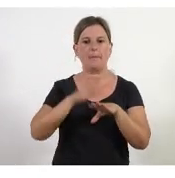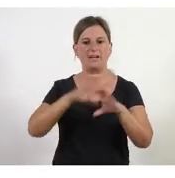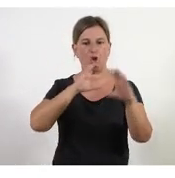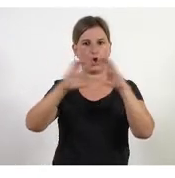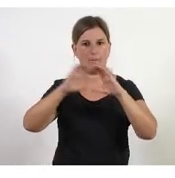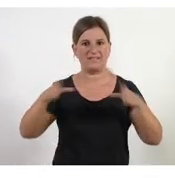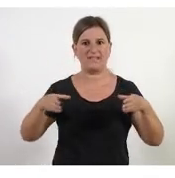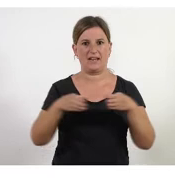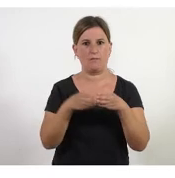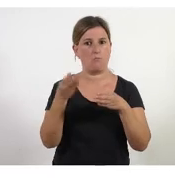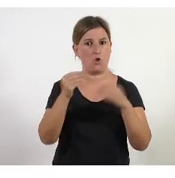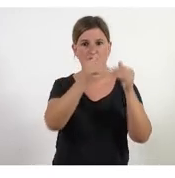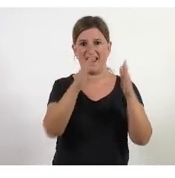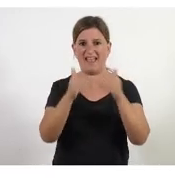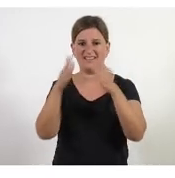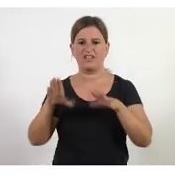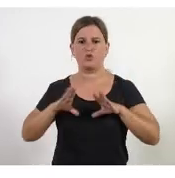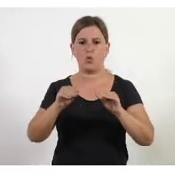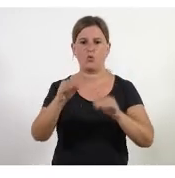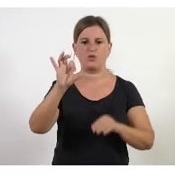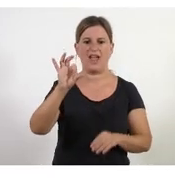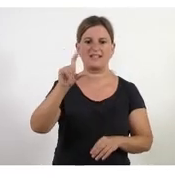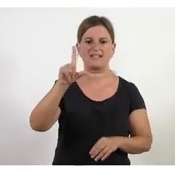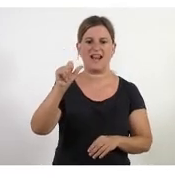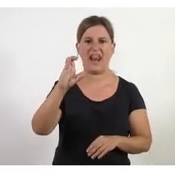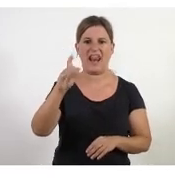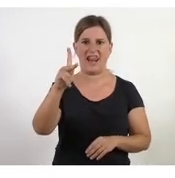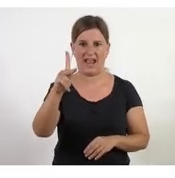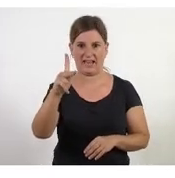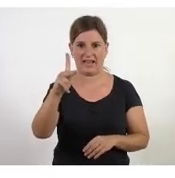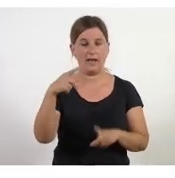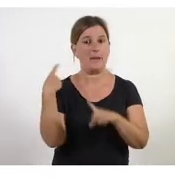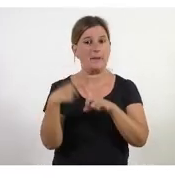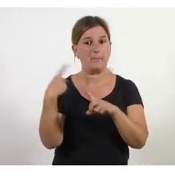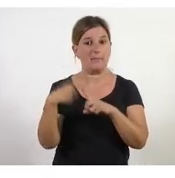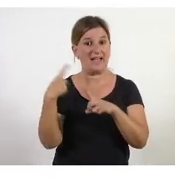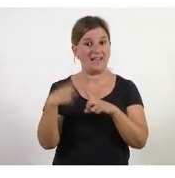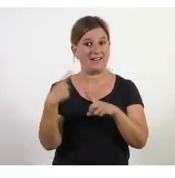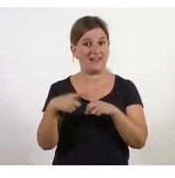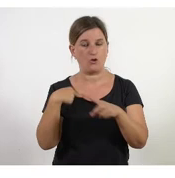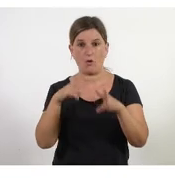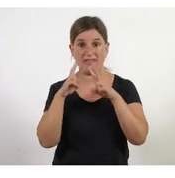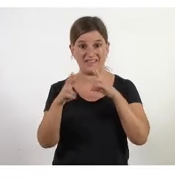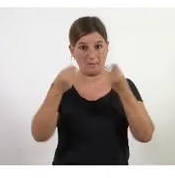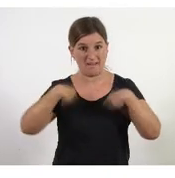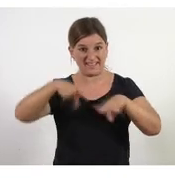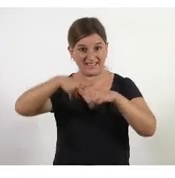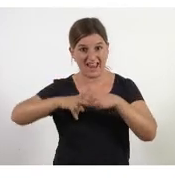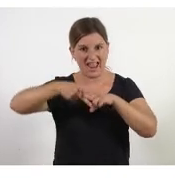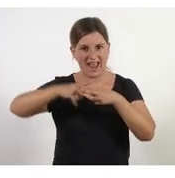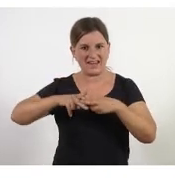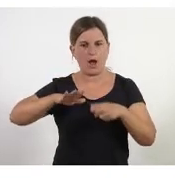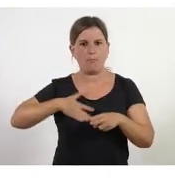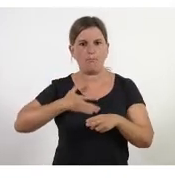moltes entitats fem servir Slack, d'acord? Perquè és l'eina que, dèiem, sobretot, permet organitzar,